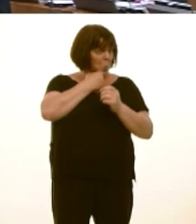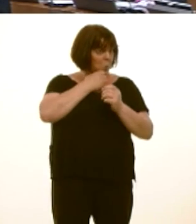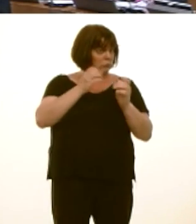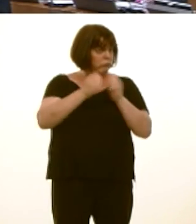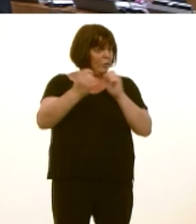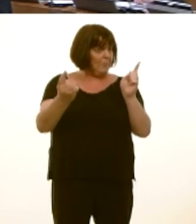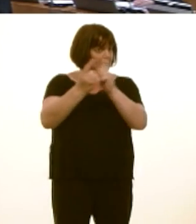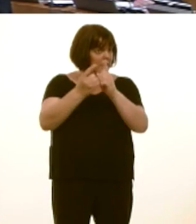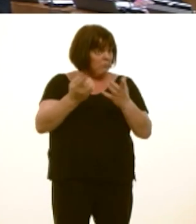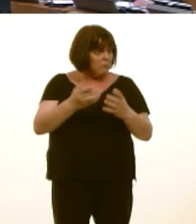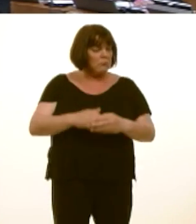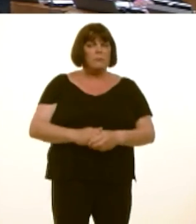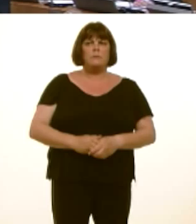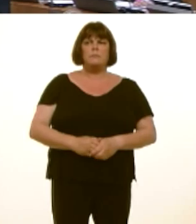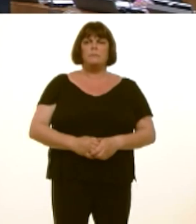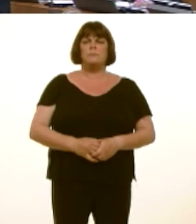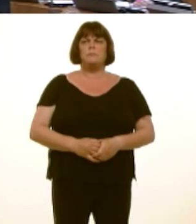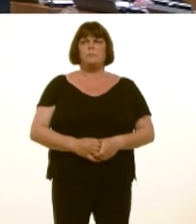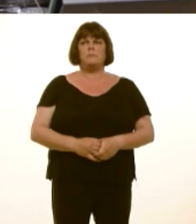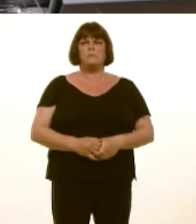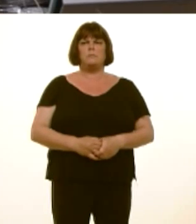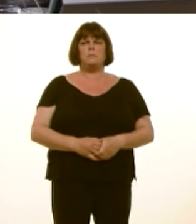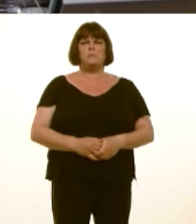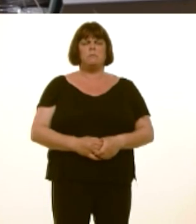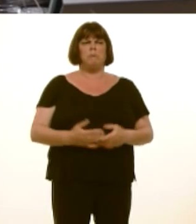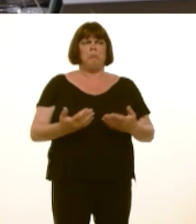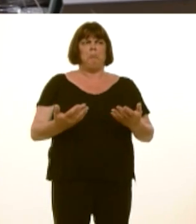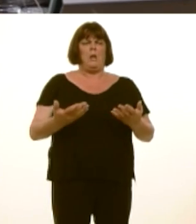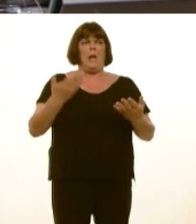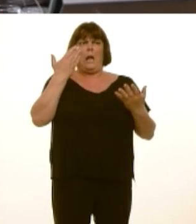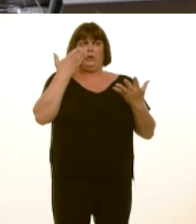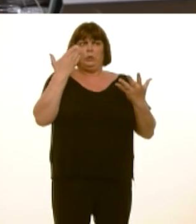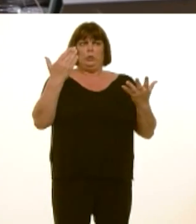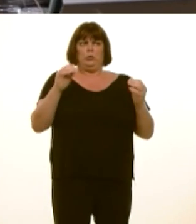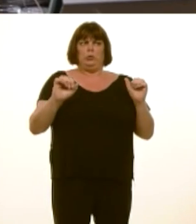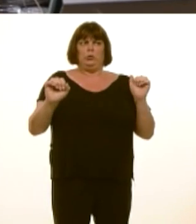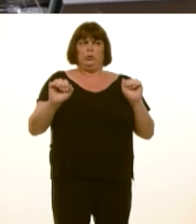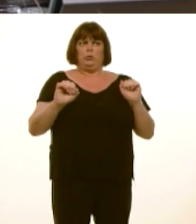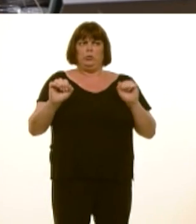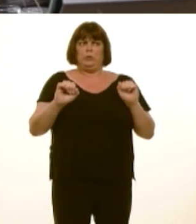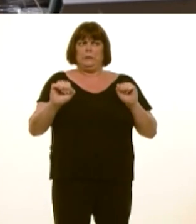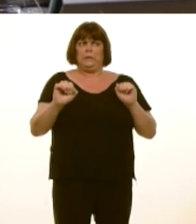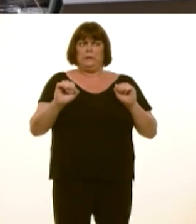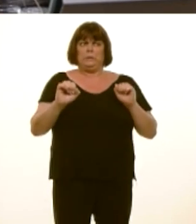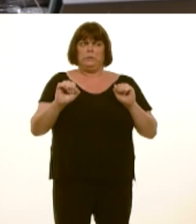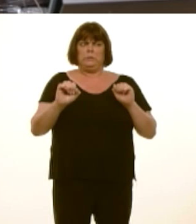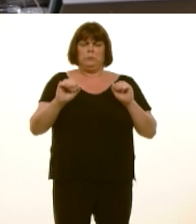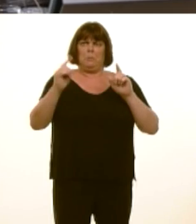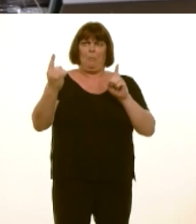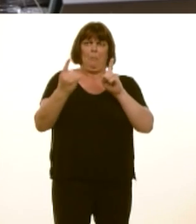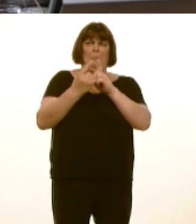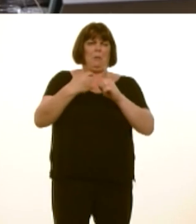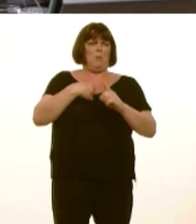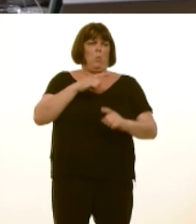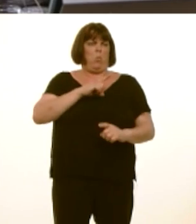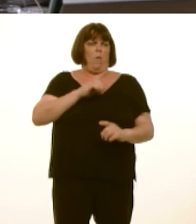gwybod eto beth byddai nod yn y cyfarfod. Gai wedi ar y dechrau, wy'n fath dros ben i glywed bod pethau'n mynd yn dda i Mr